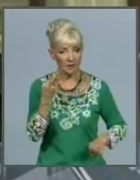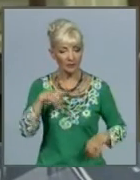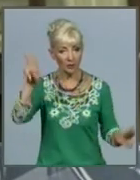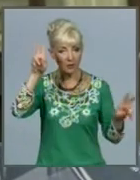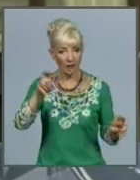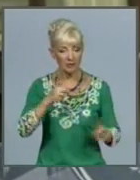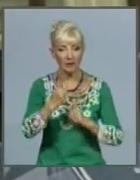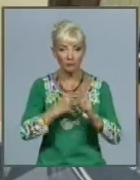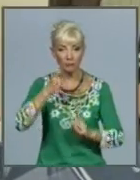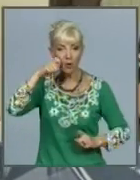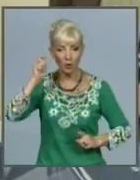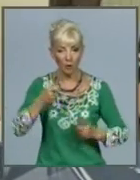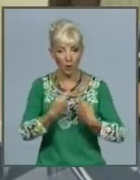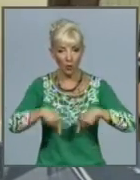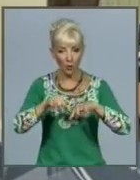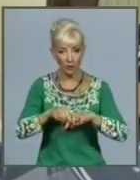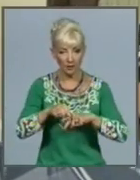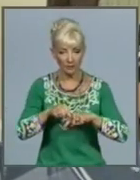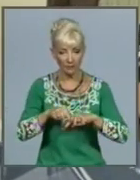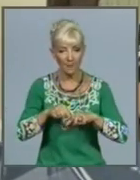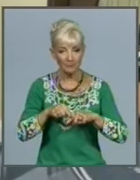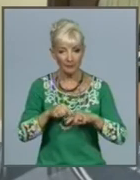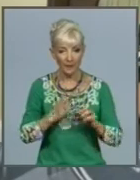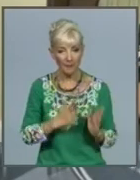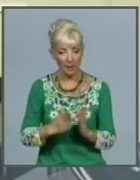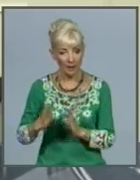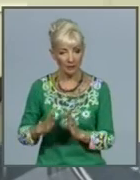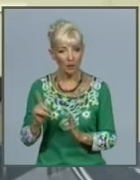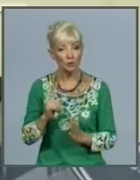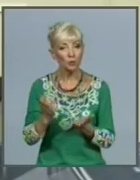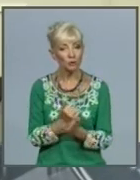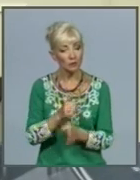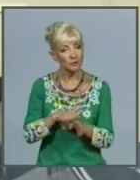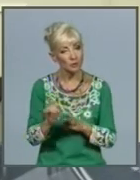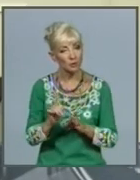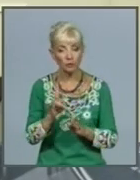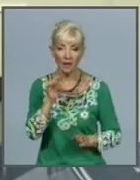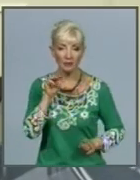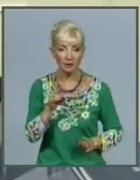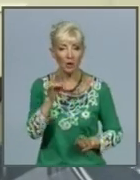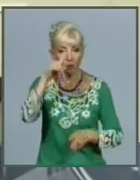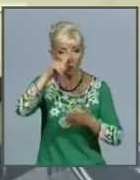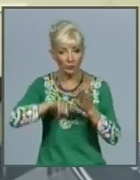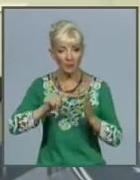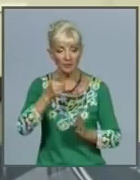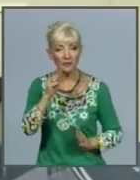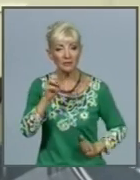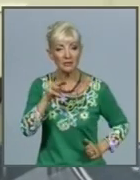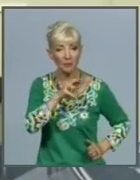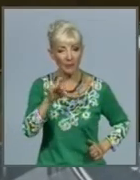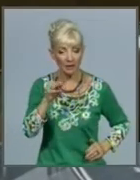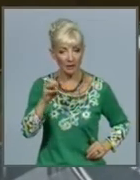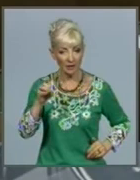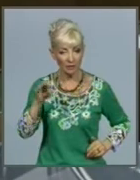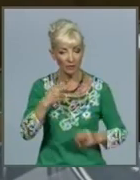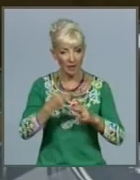українських органів правопорядку. Щось вдалося зробити, щось – ні. Але, впевнений перший віцемер Ігор Терехов, без поліції